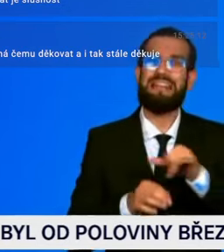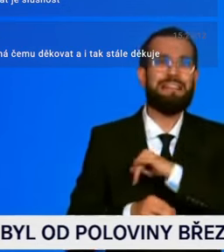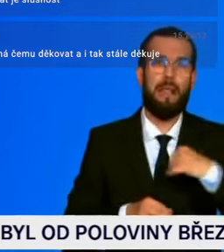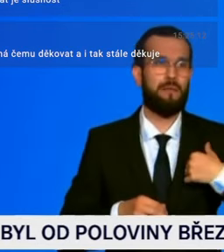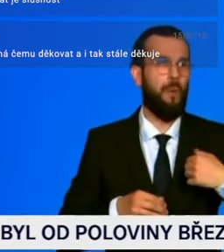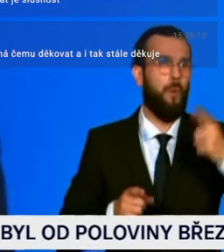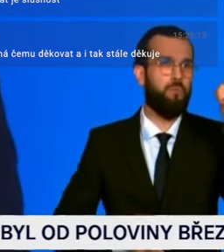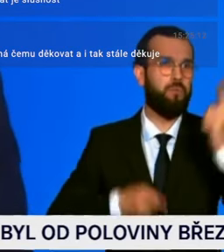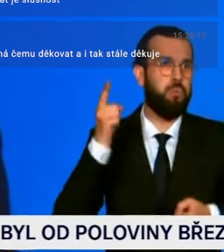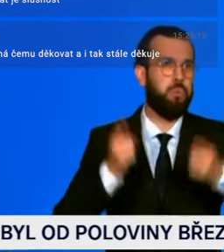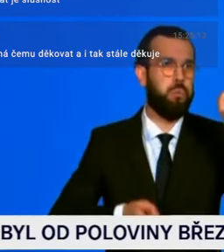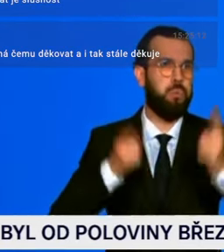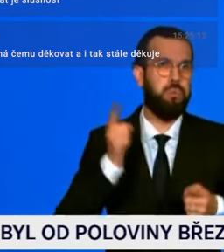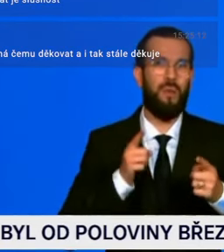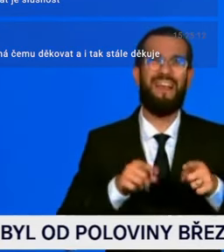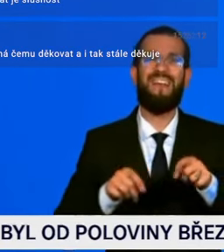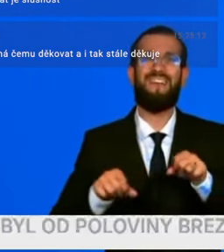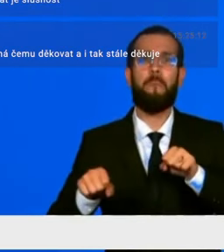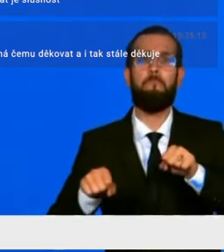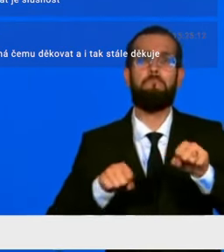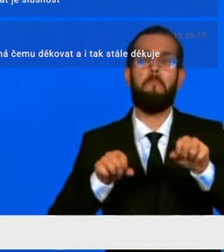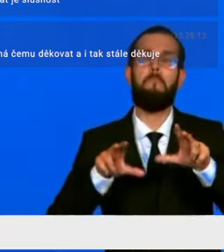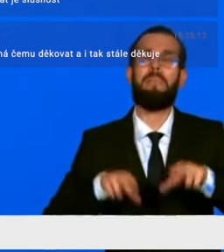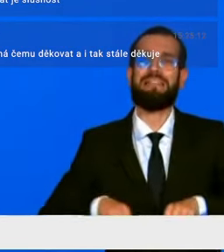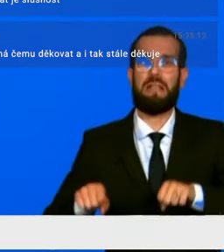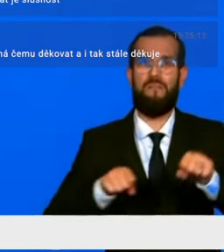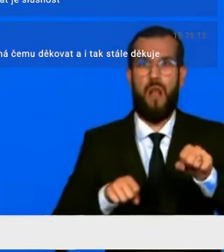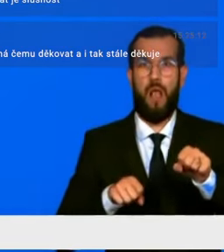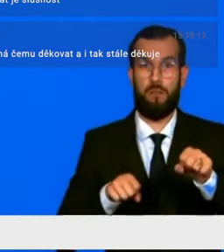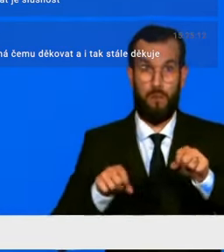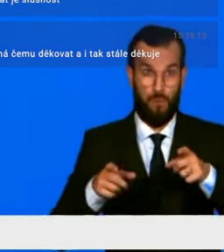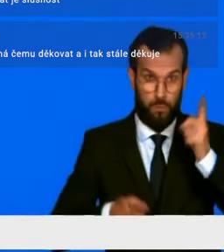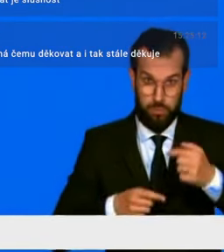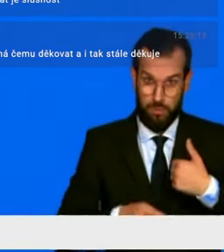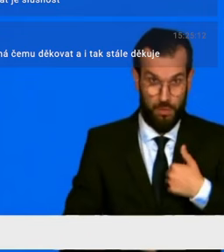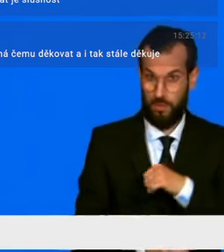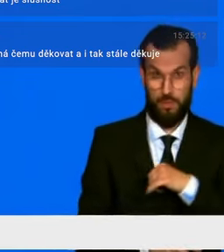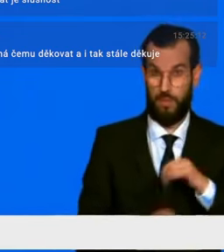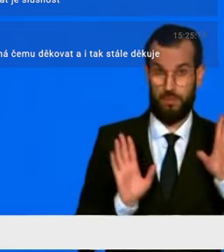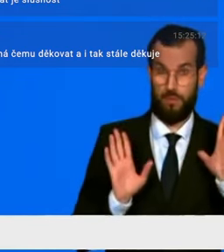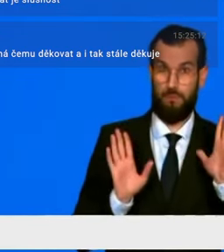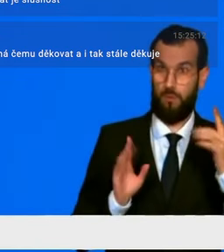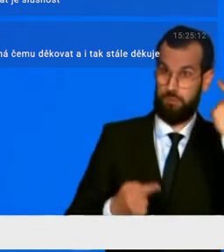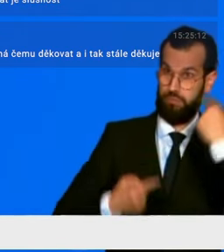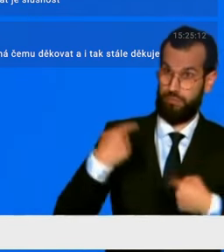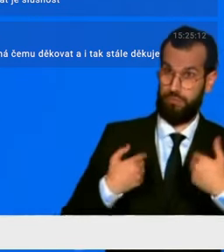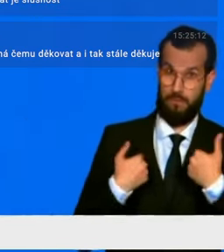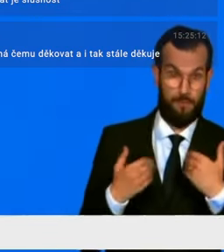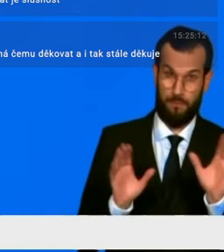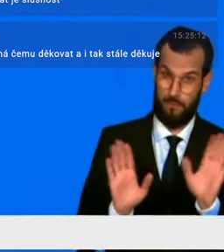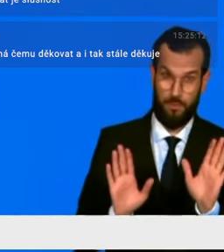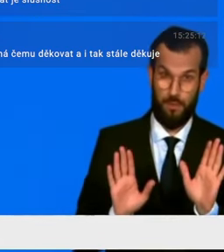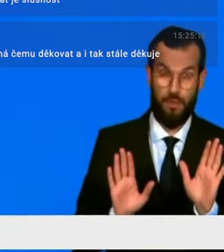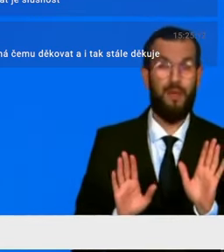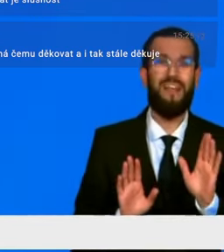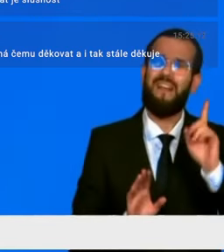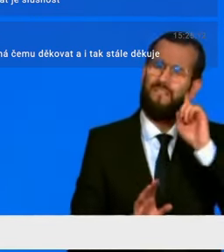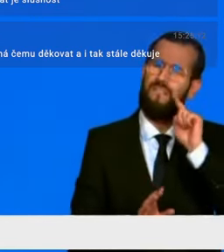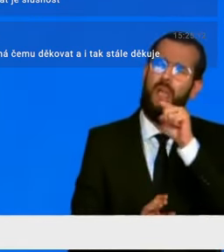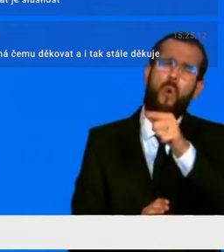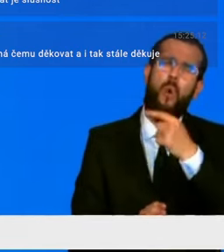eh súčasného predsedu vlády a eh ja rozumiem že pán Pellegrini hovorí teraz o iných